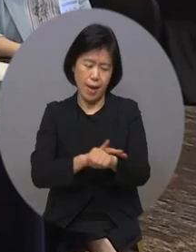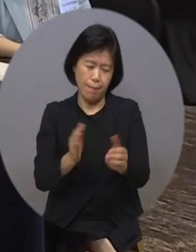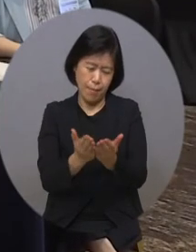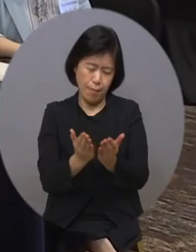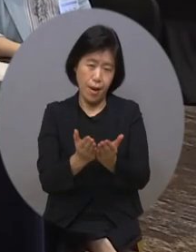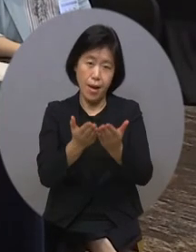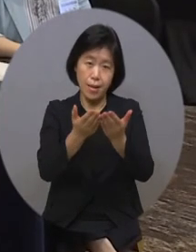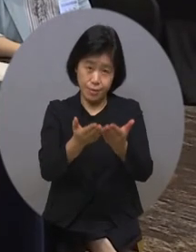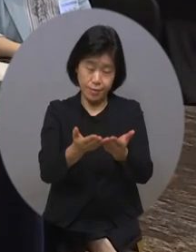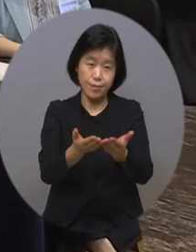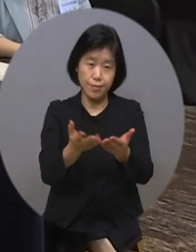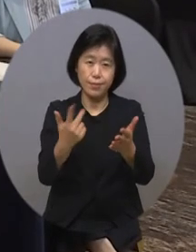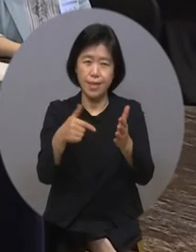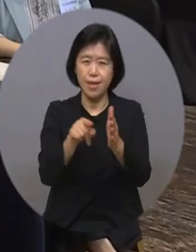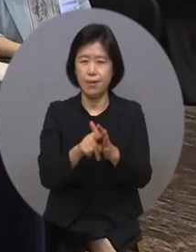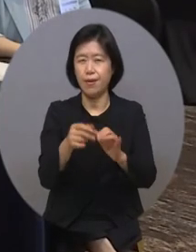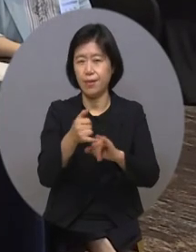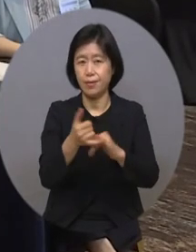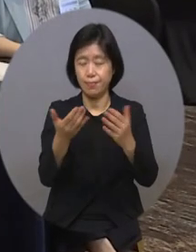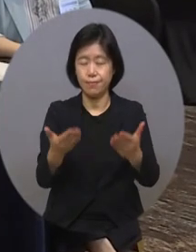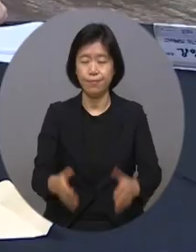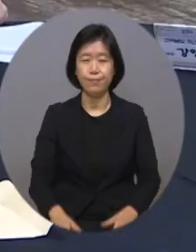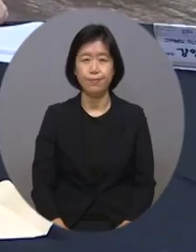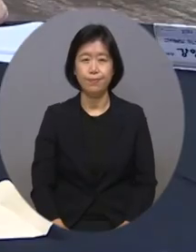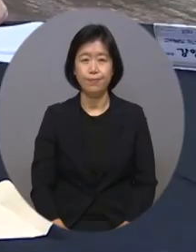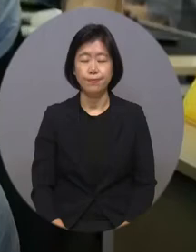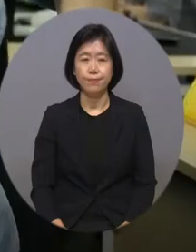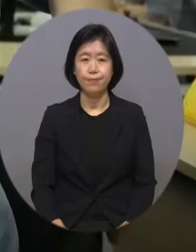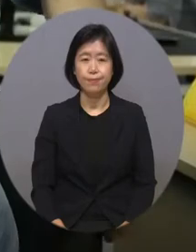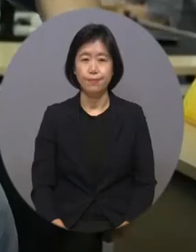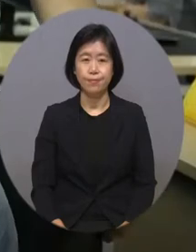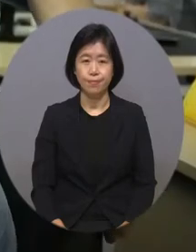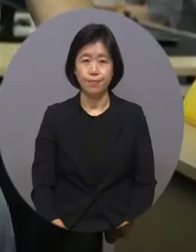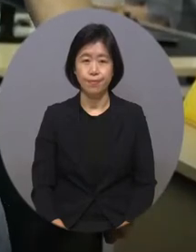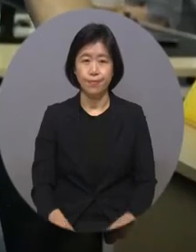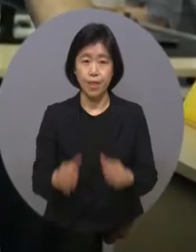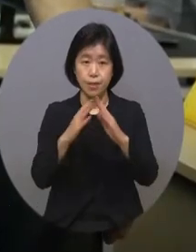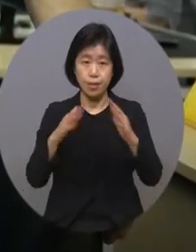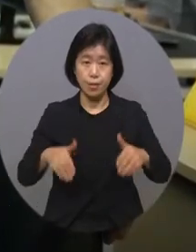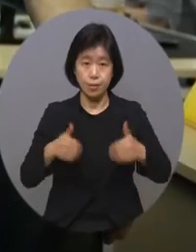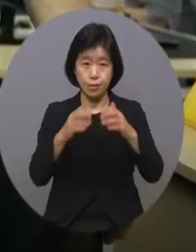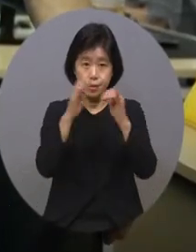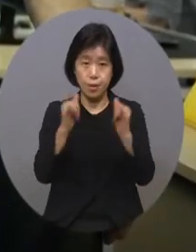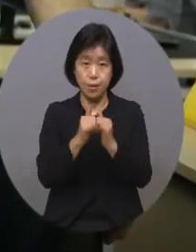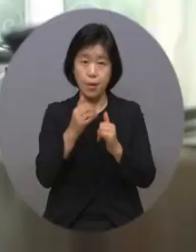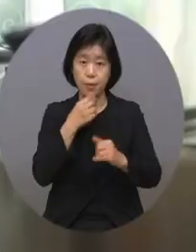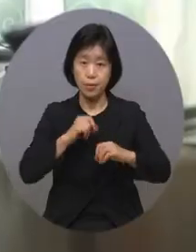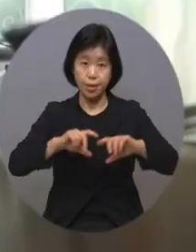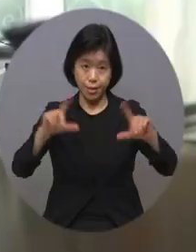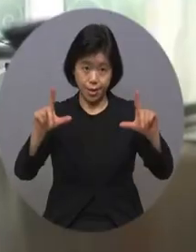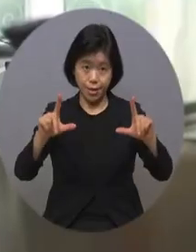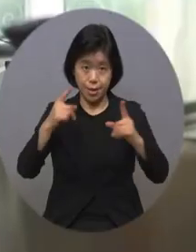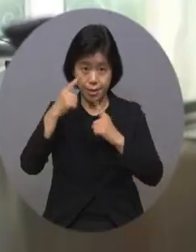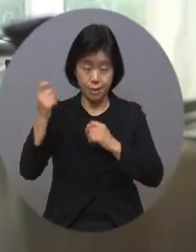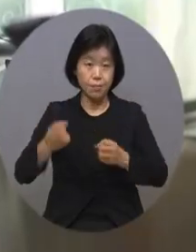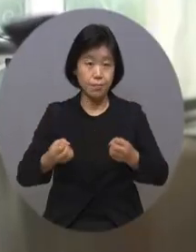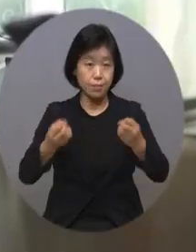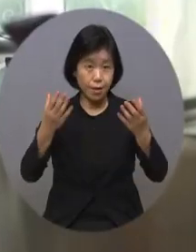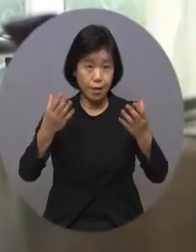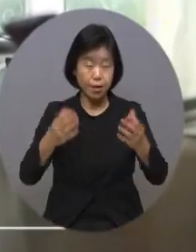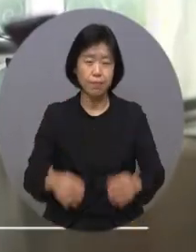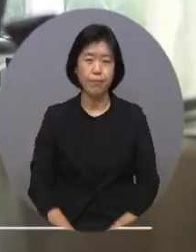촘촘한 복지 체계를 구축하겠다고 말했습니다. 전라남도 사회복지의 날 기념 행사는